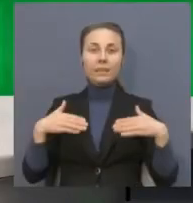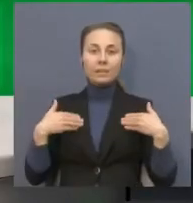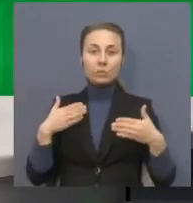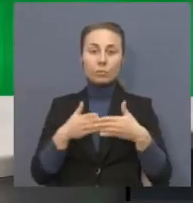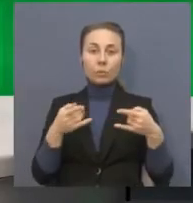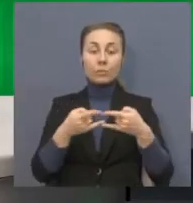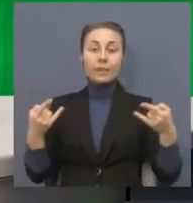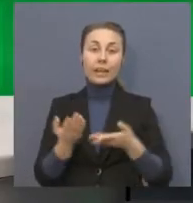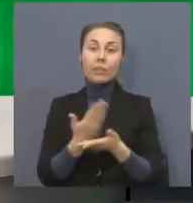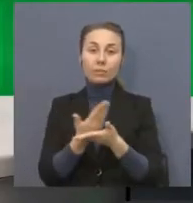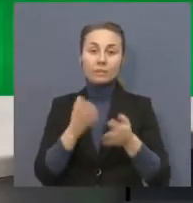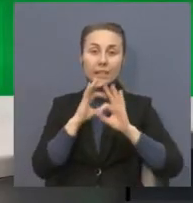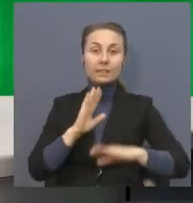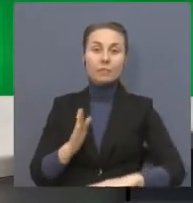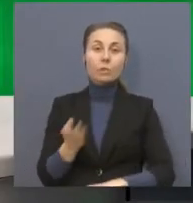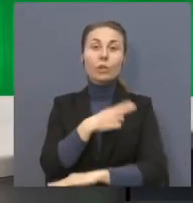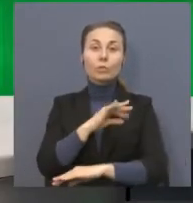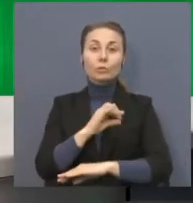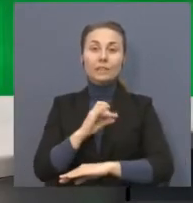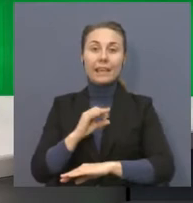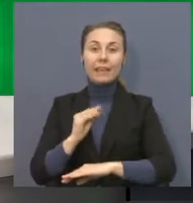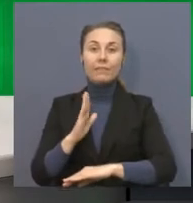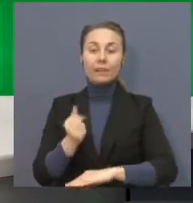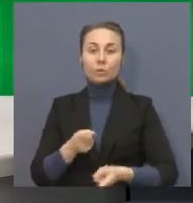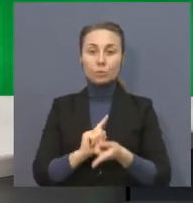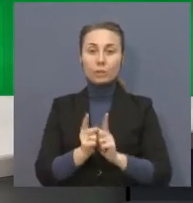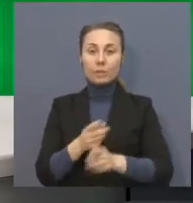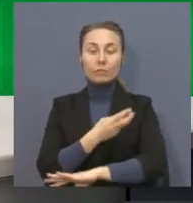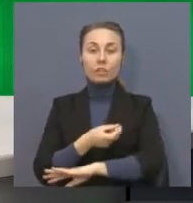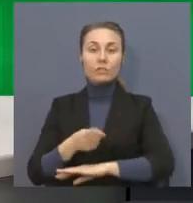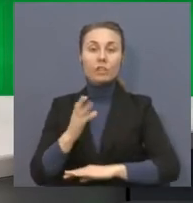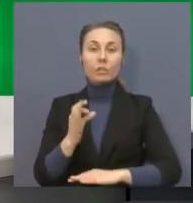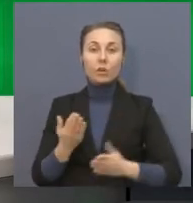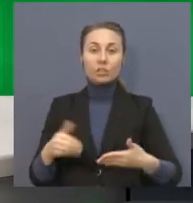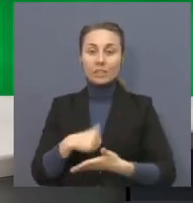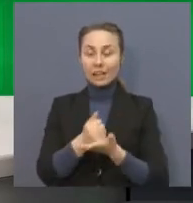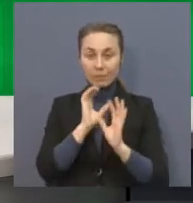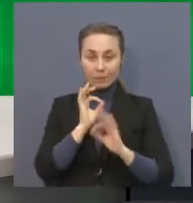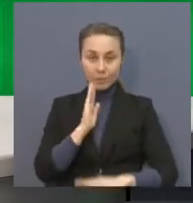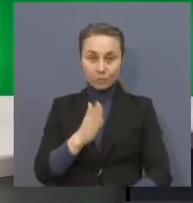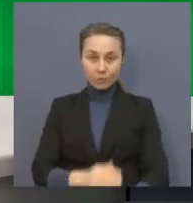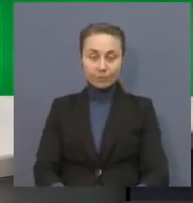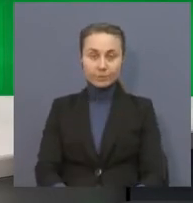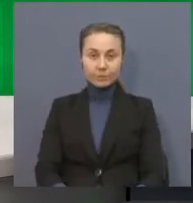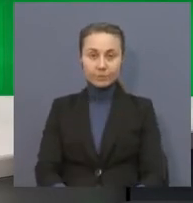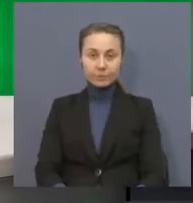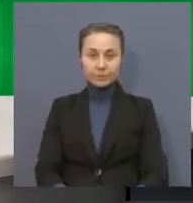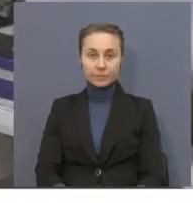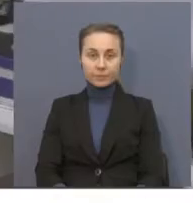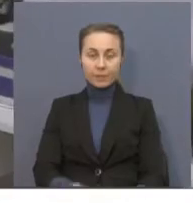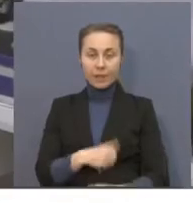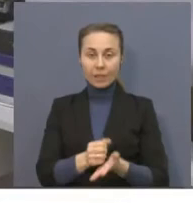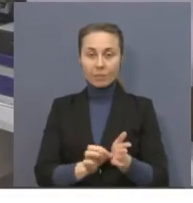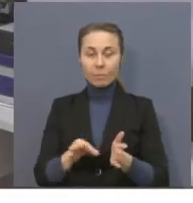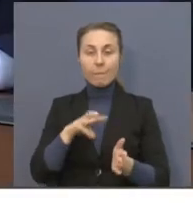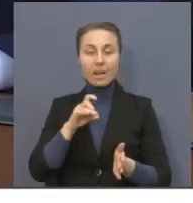Здравствуйте, в эфире новости на телеканале Кокше, в студии Зарина Дюсикеева, сурдоперевод Тамара Шевченко. И к началу выпуска коротко о главном. Аким